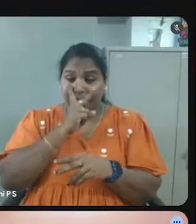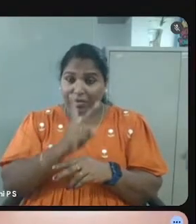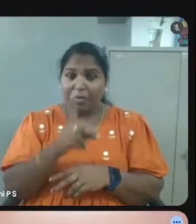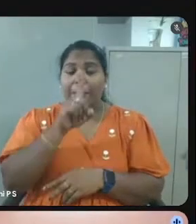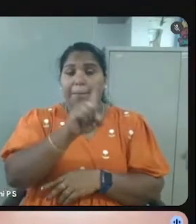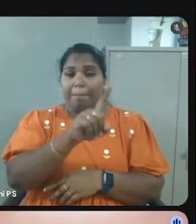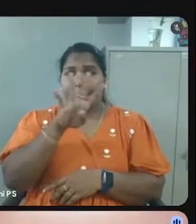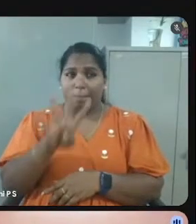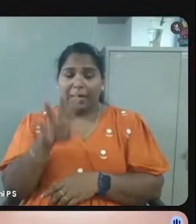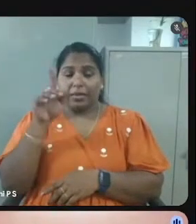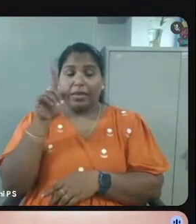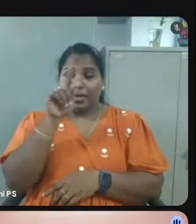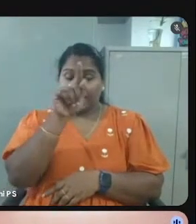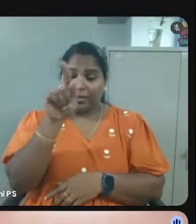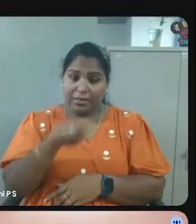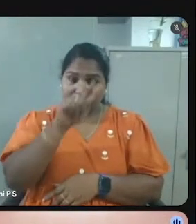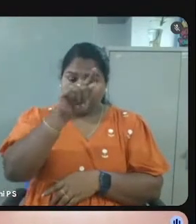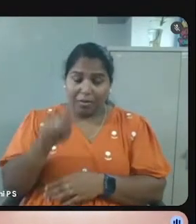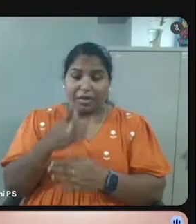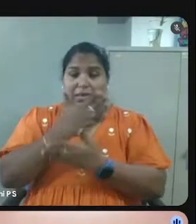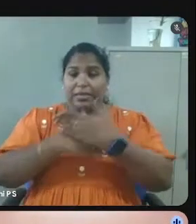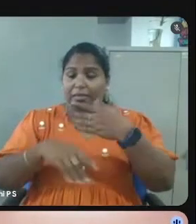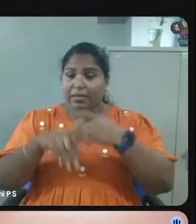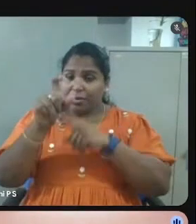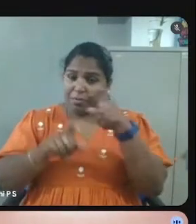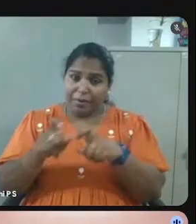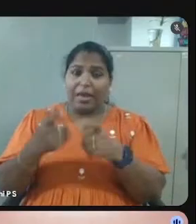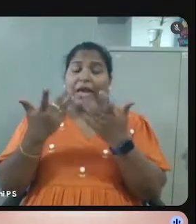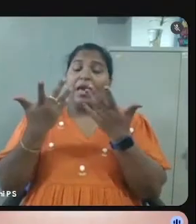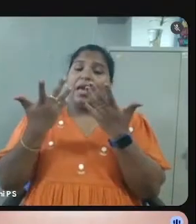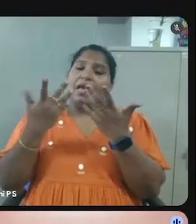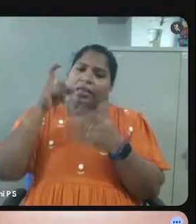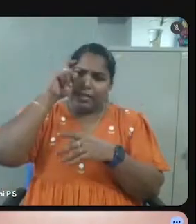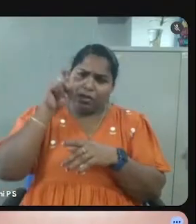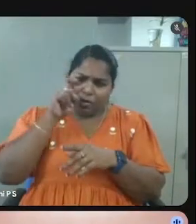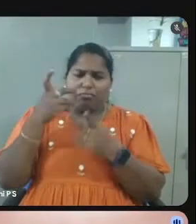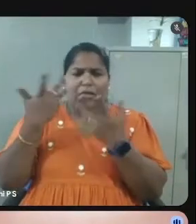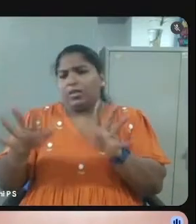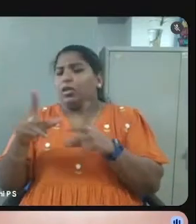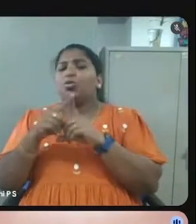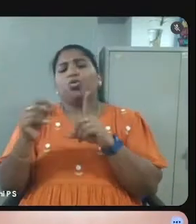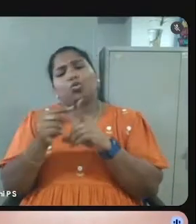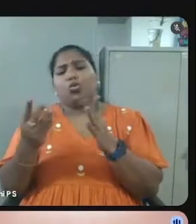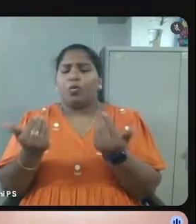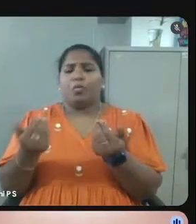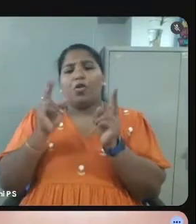94% ഫിസിക്കൽ ഡിസബിലിറ്റി ആൾക്കാർക്ക് എല്ലാവരും സെക്ഷൽ ആക്റ്റീവ് ആണ് പറയുന്നത്. ഒരു